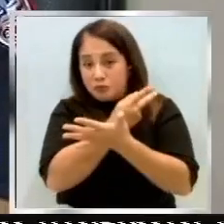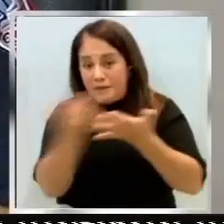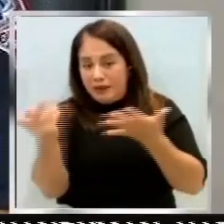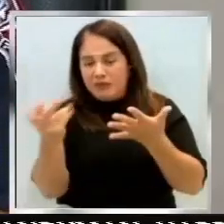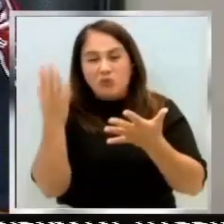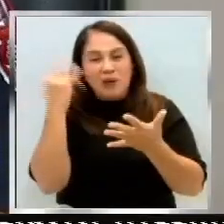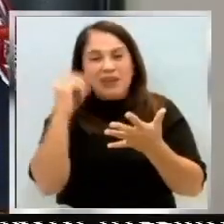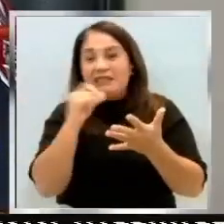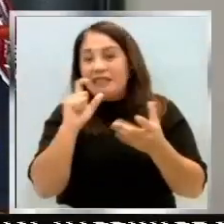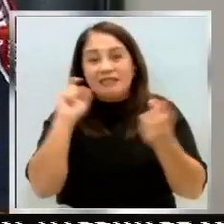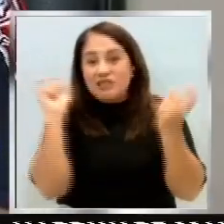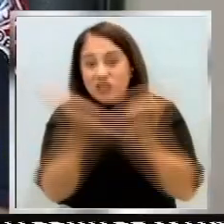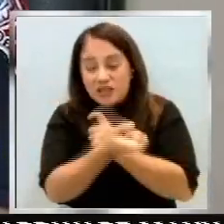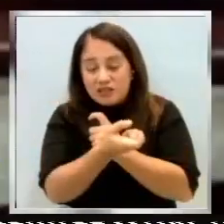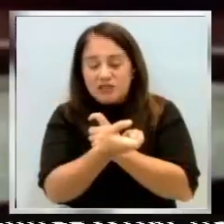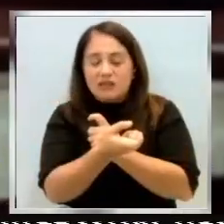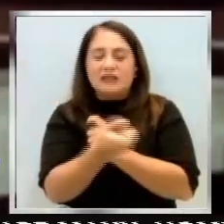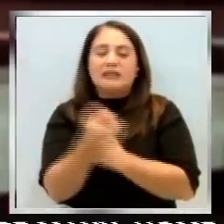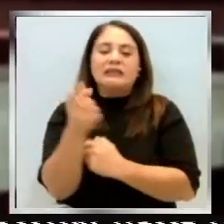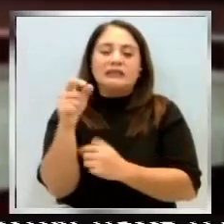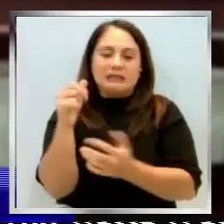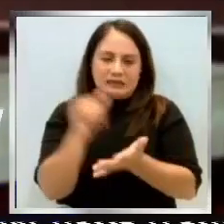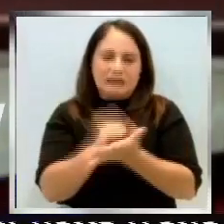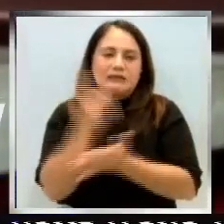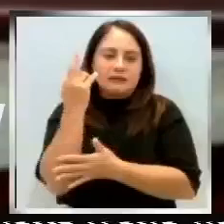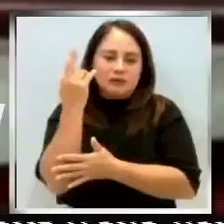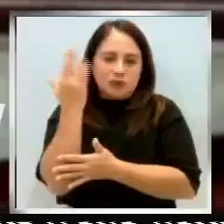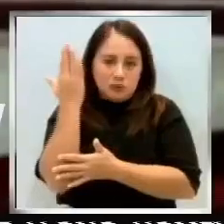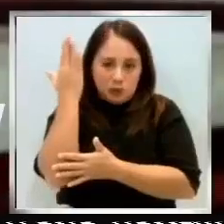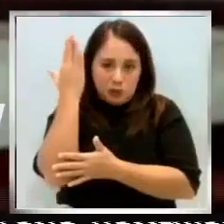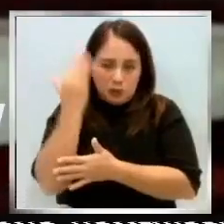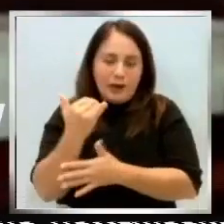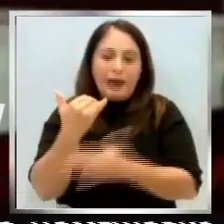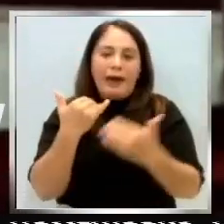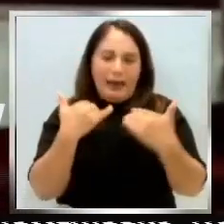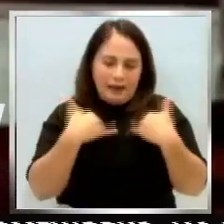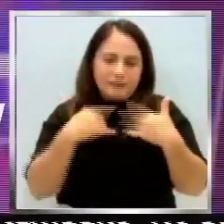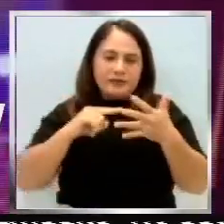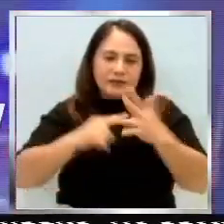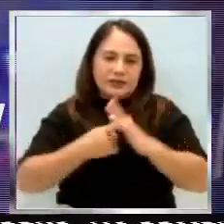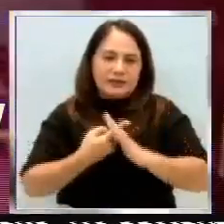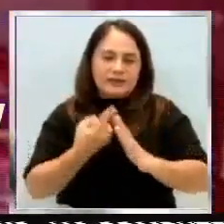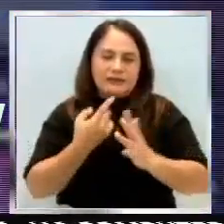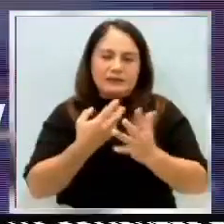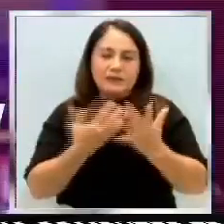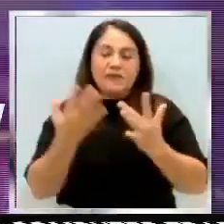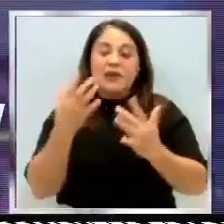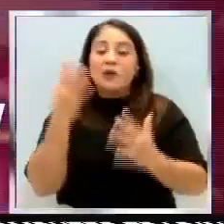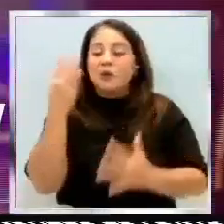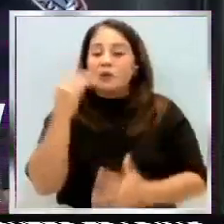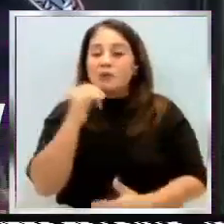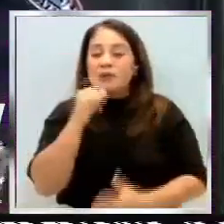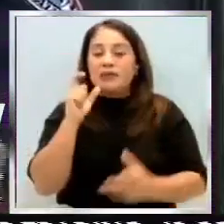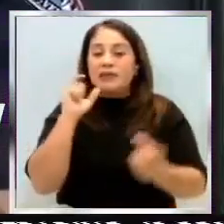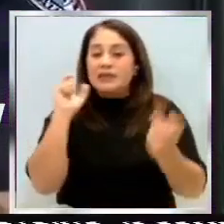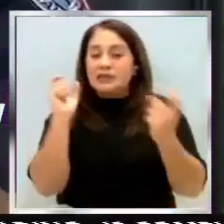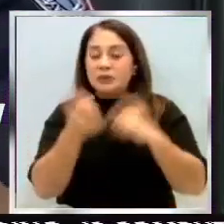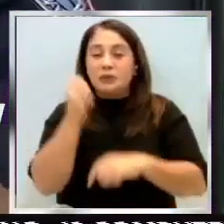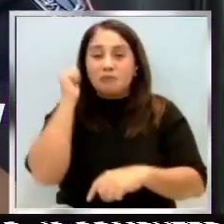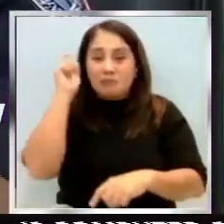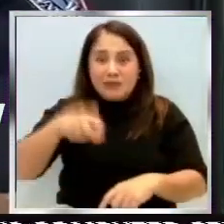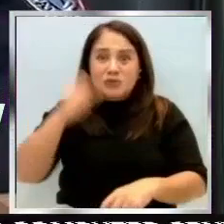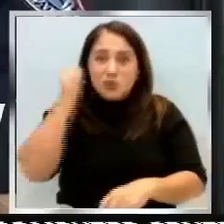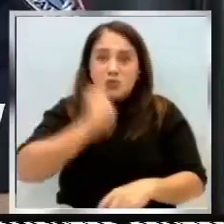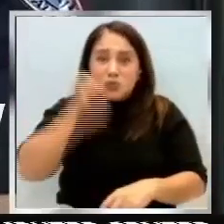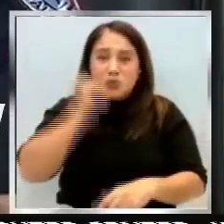and yun yung ano natin, yung pinagsimulan ng leak. Baka hindi nila napalitan regularly yung kanilang filter,